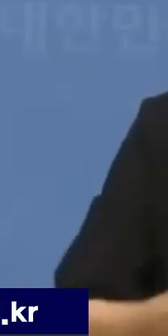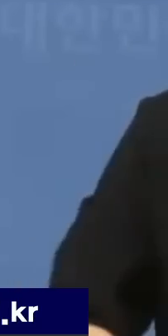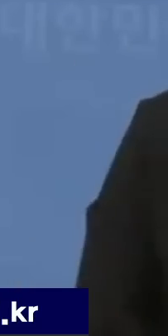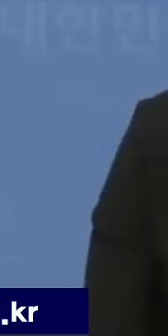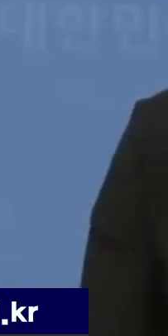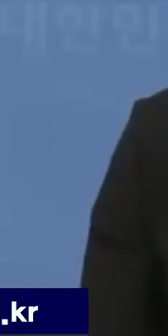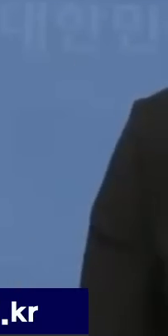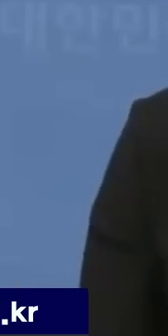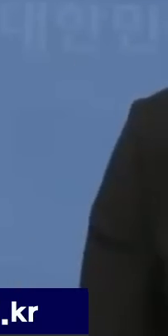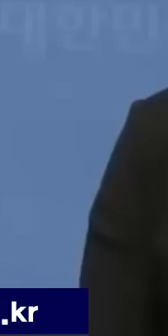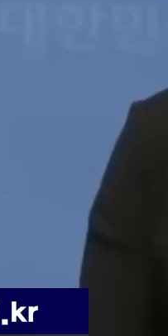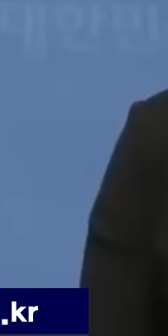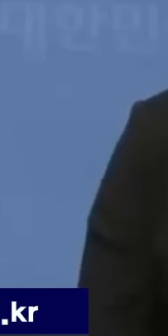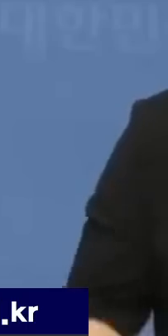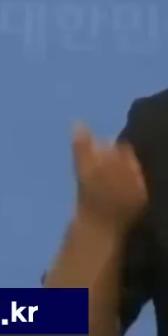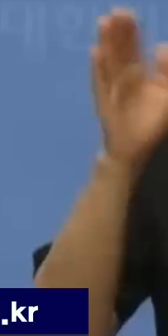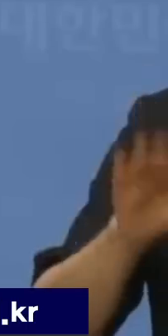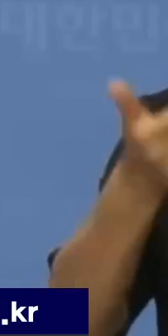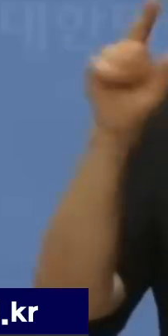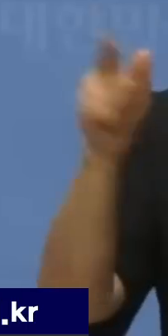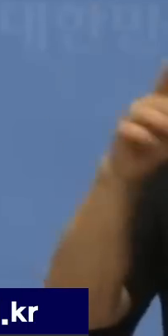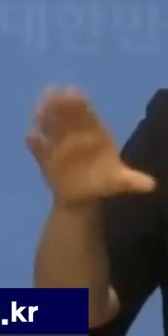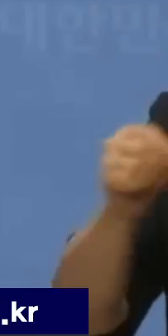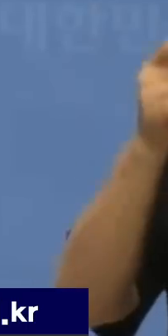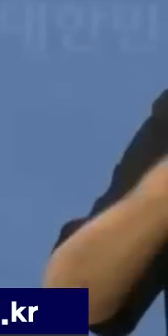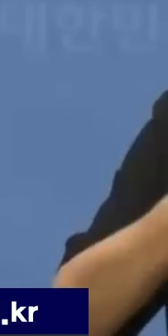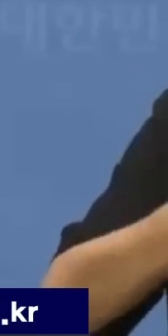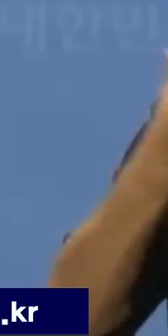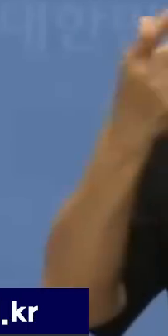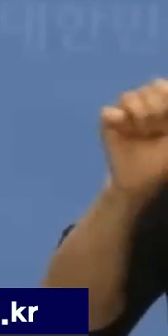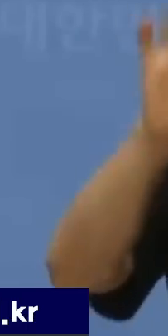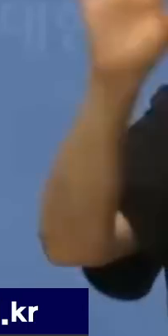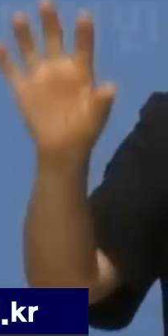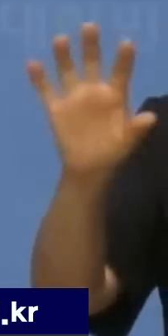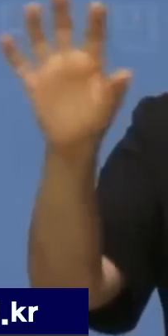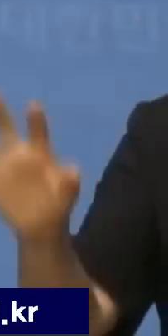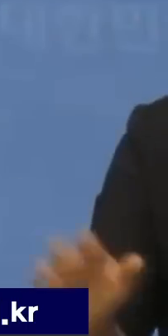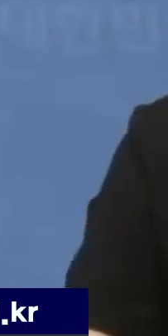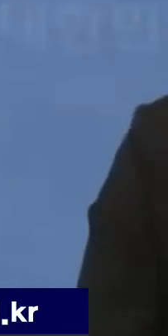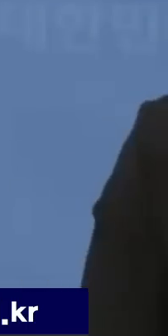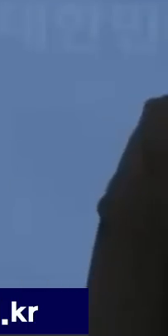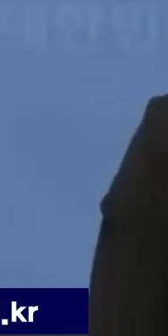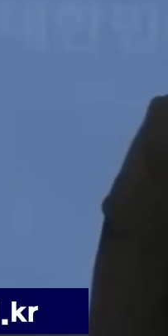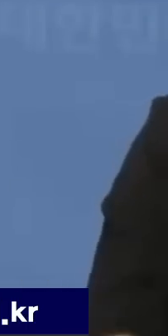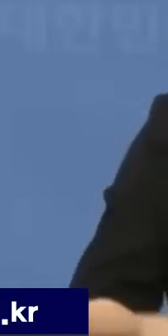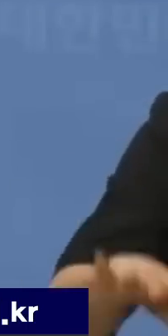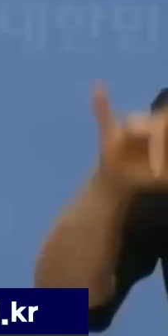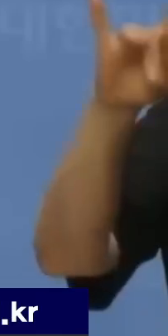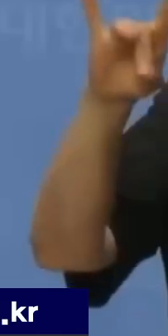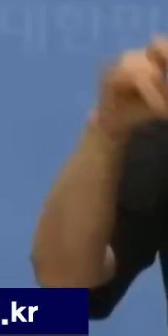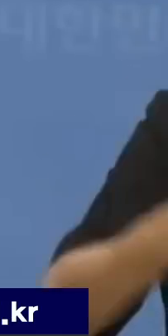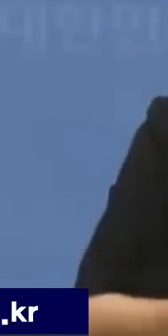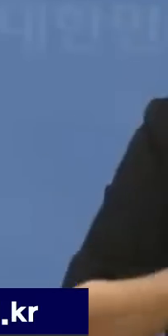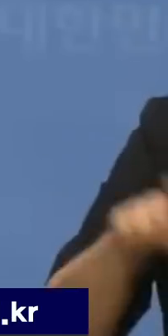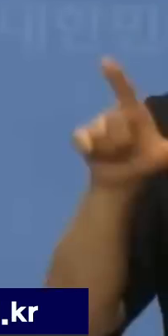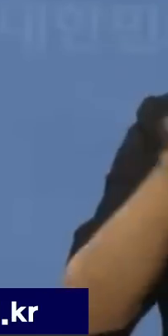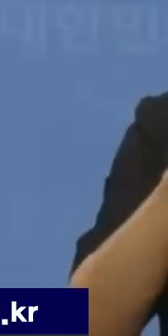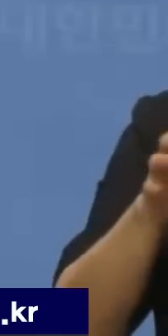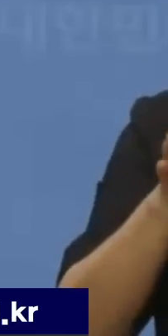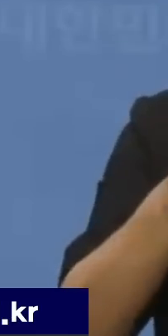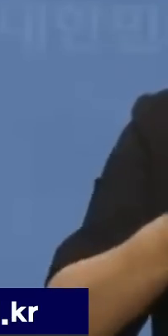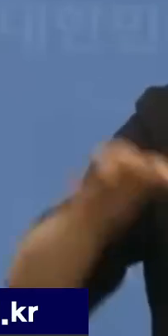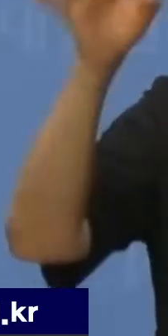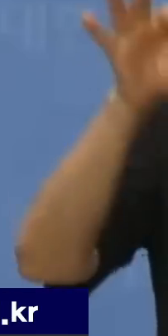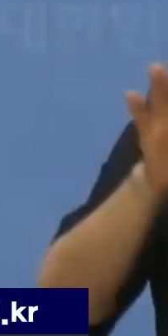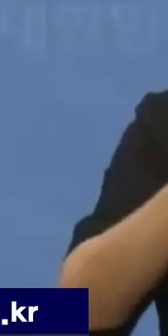잡았습니다 그런데 한독수총리가 똑같은 말을 또 반복하고 있습니다 먼저 가스 가격